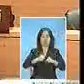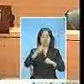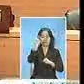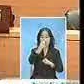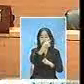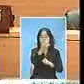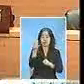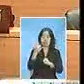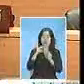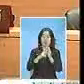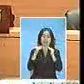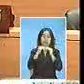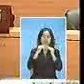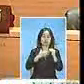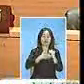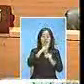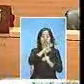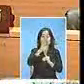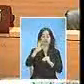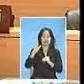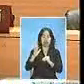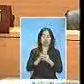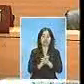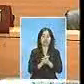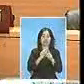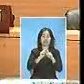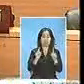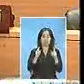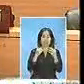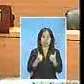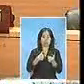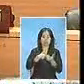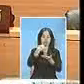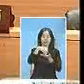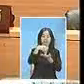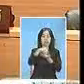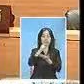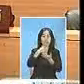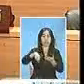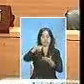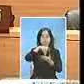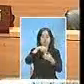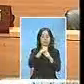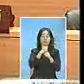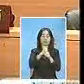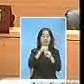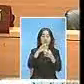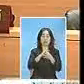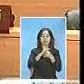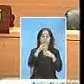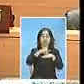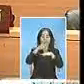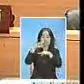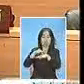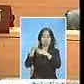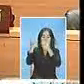นเป็นเรื่องเป็นสิทธิอยู่แล้วครับทีนี้ผมเรียนว่าพวกผมทำหน้าที่ในทุกฐานะไม่ว่าจะเป็นกร